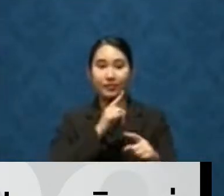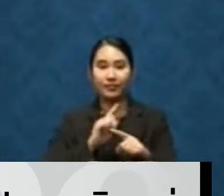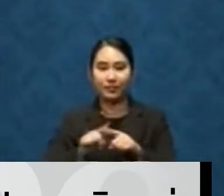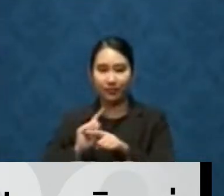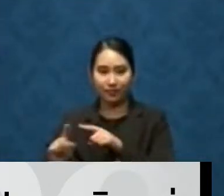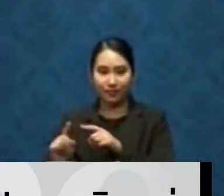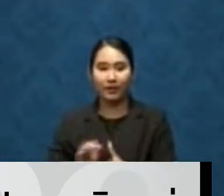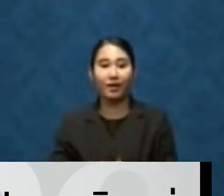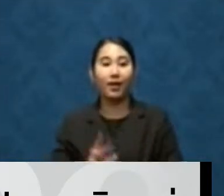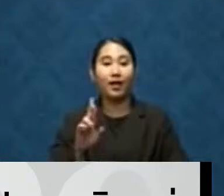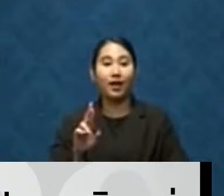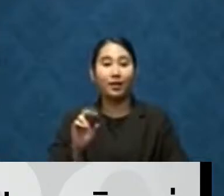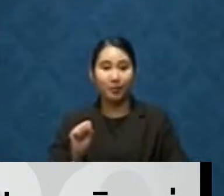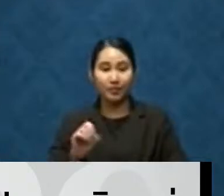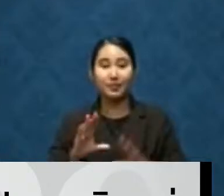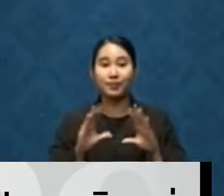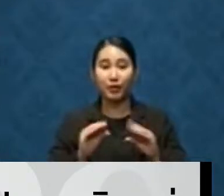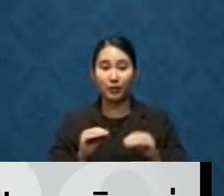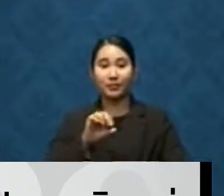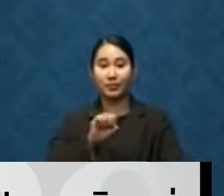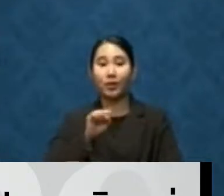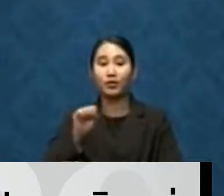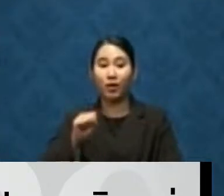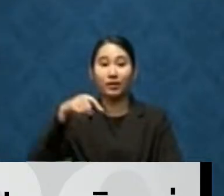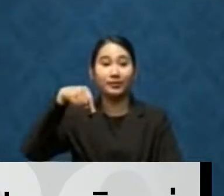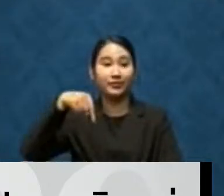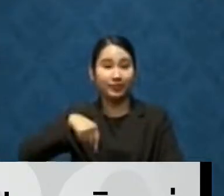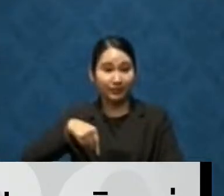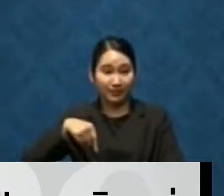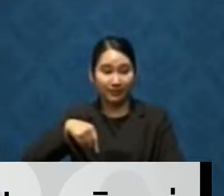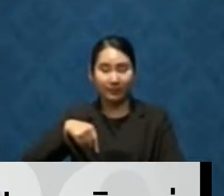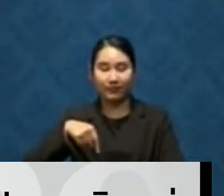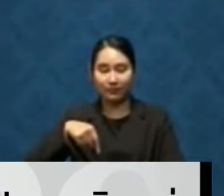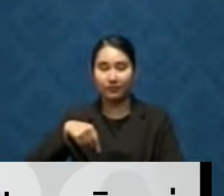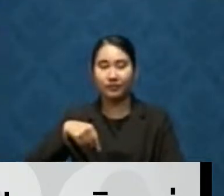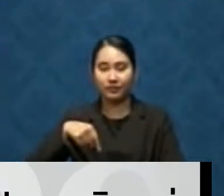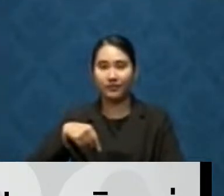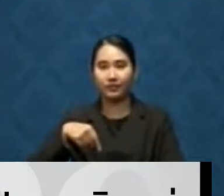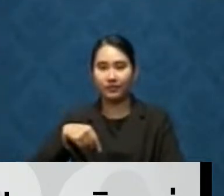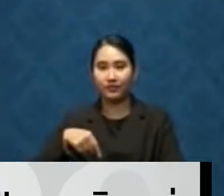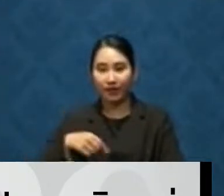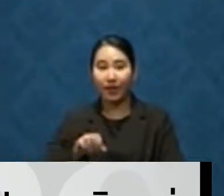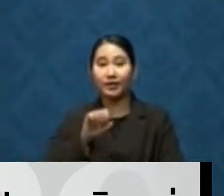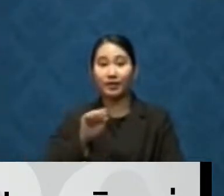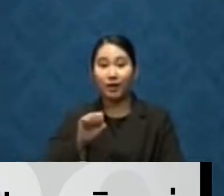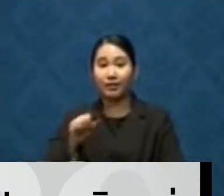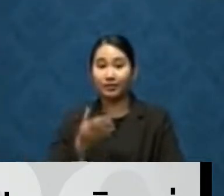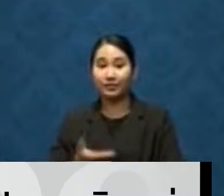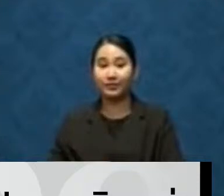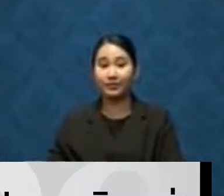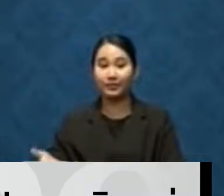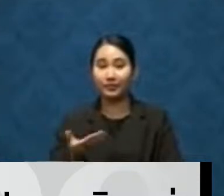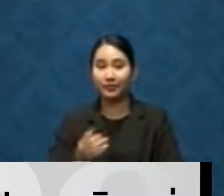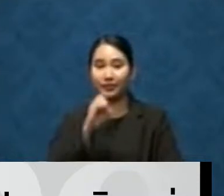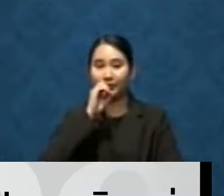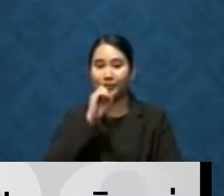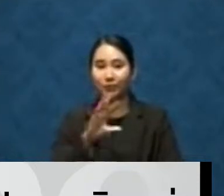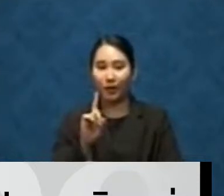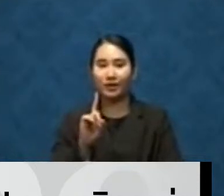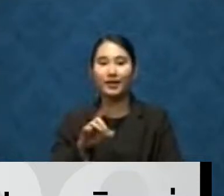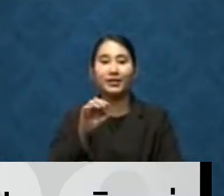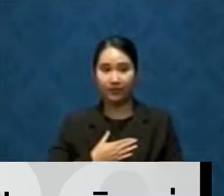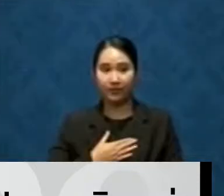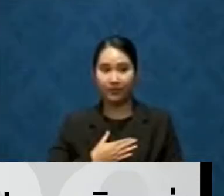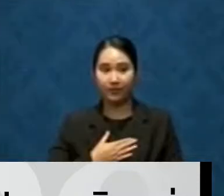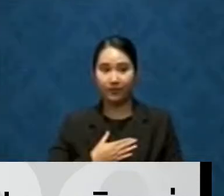คภูมิใจไทยก็ยอมรับนะครับว่าพอคุณเป็นรองประธานการประพฤติปฏิบัติต้องอยู่